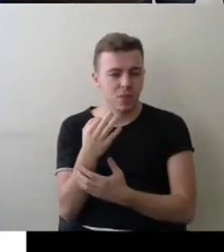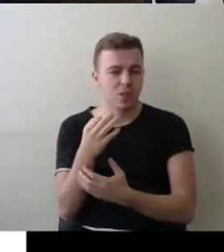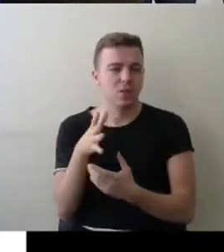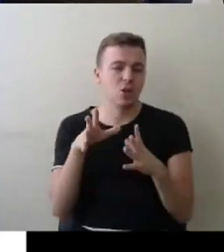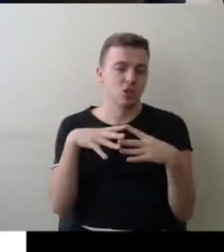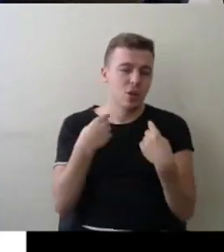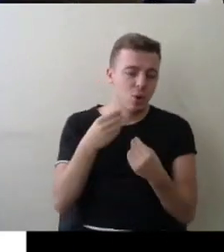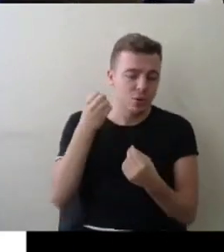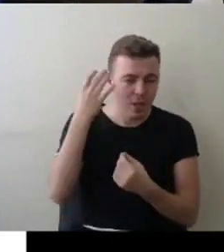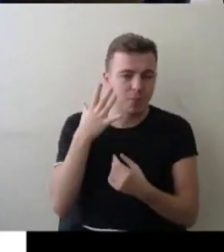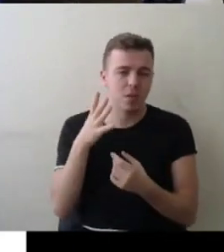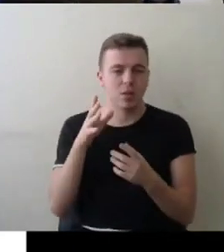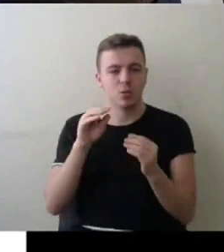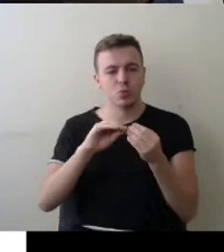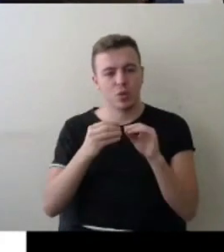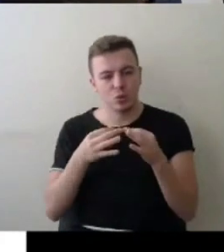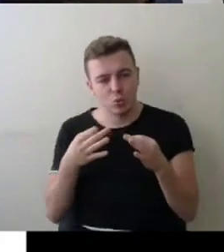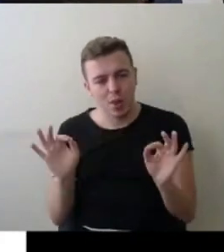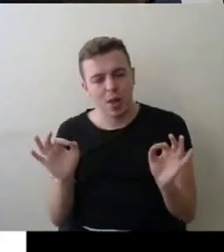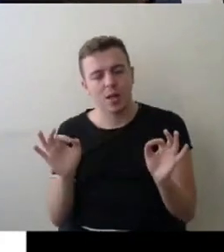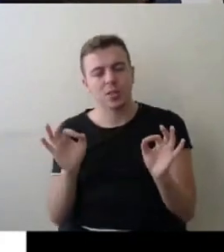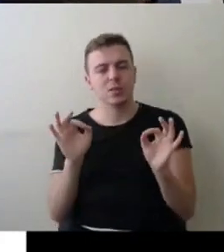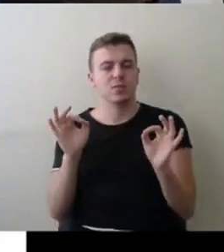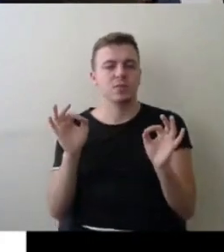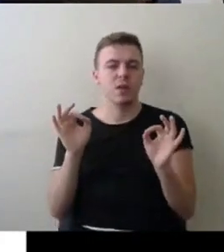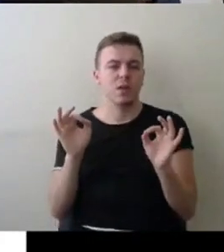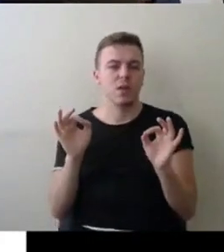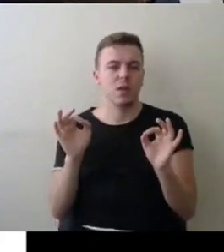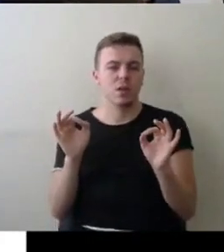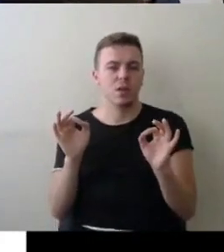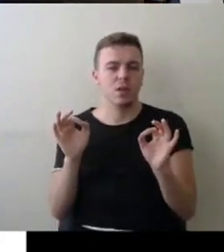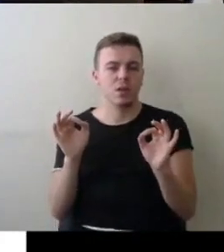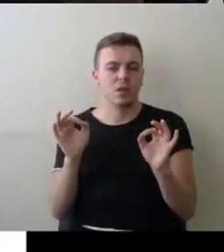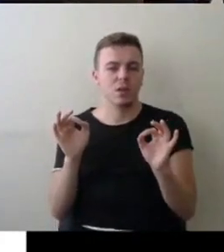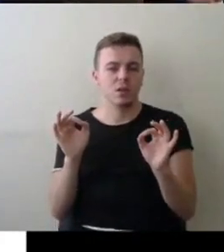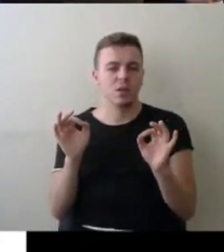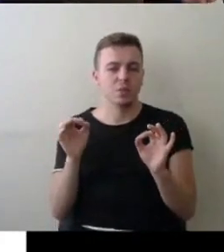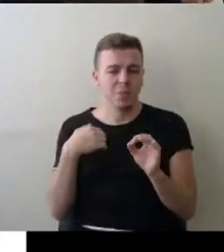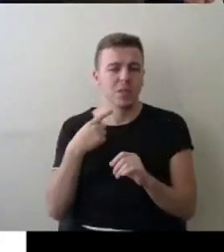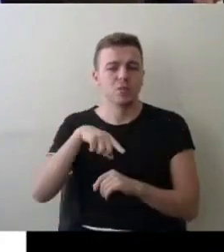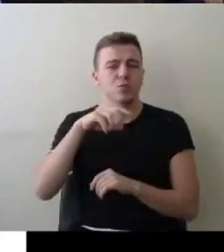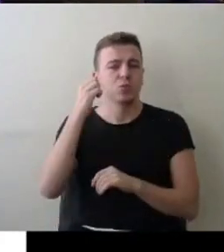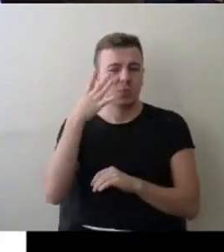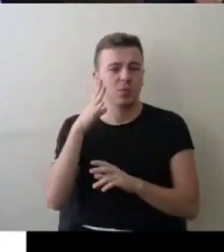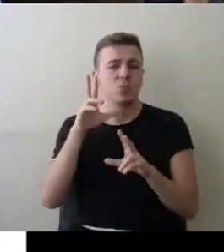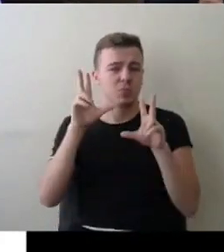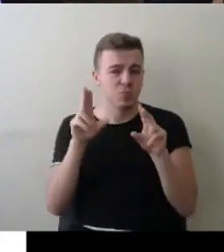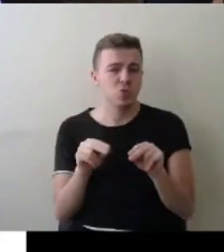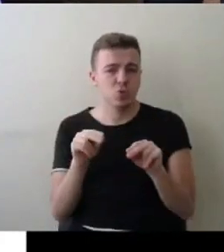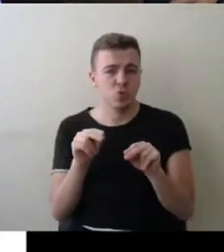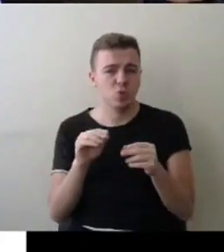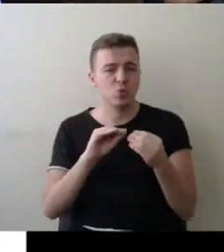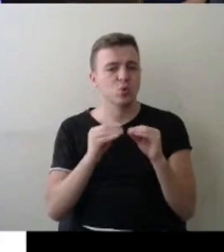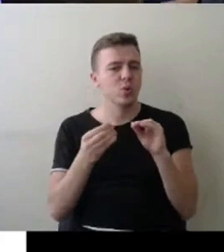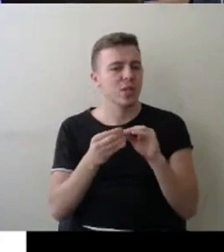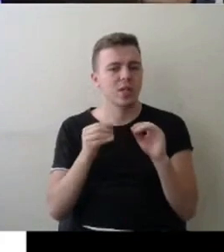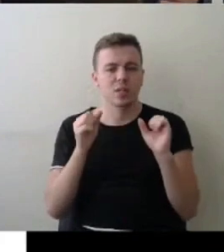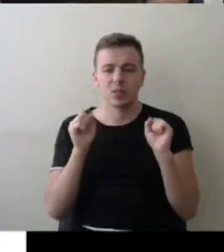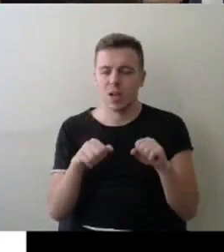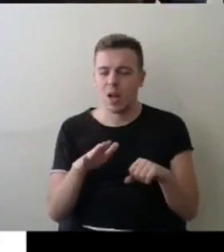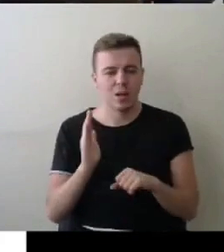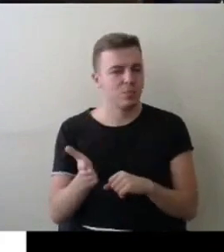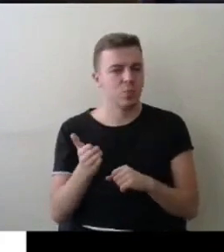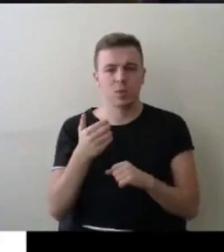ir sutarčių laisvę. Tai suprantam, kad iš tikrųjų sutartis gali būti, nes čia vis tiek čia